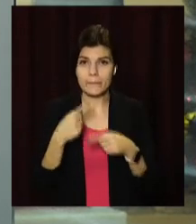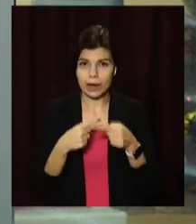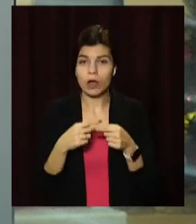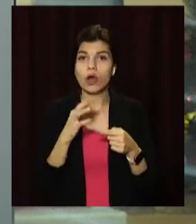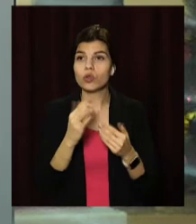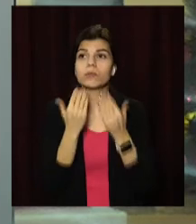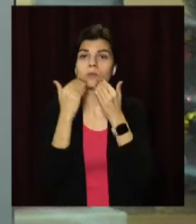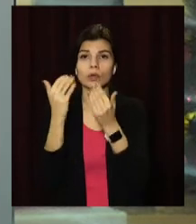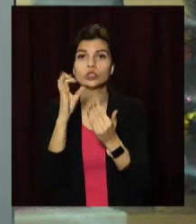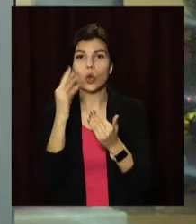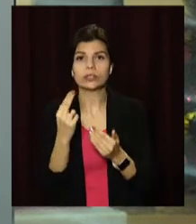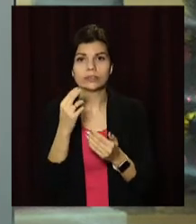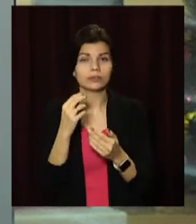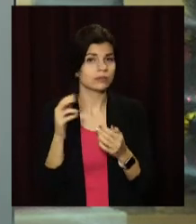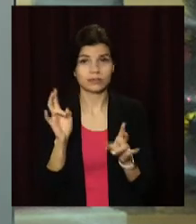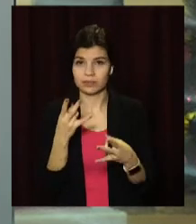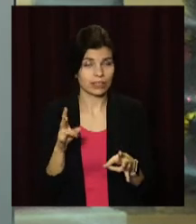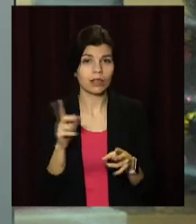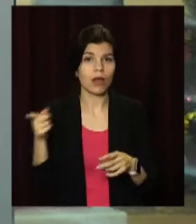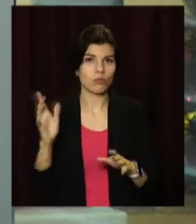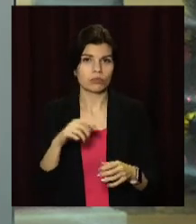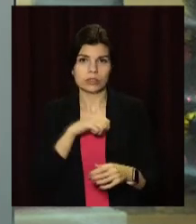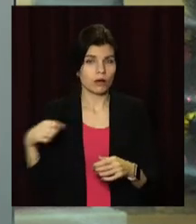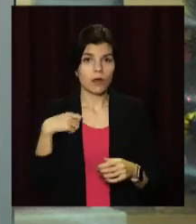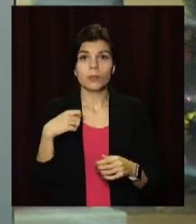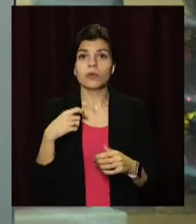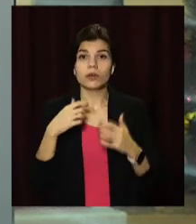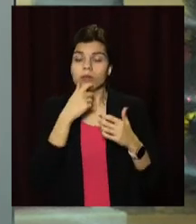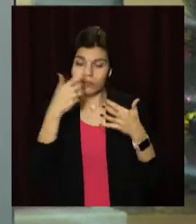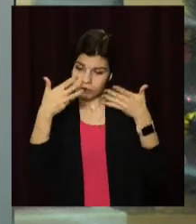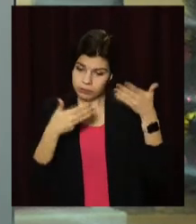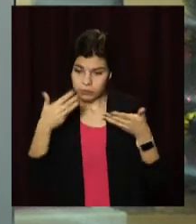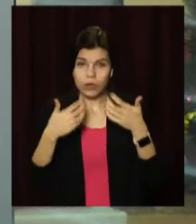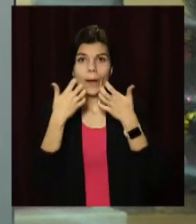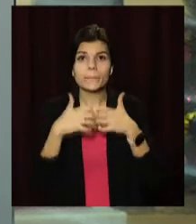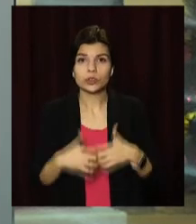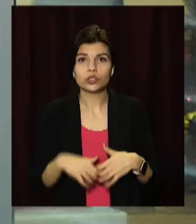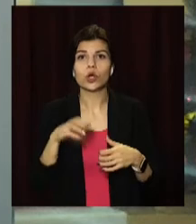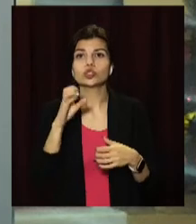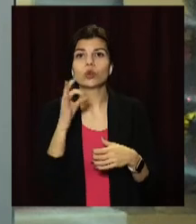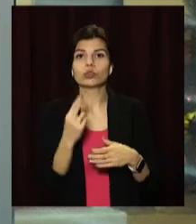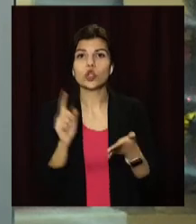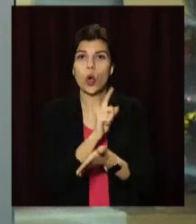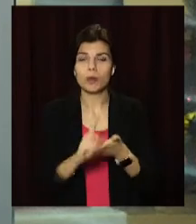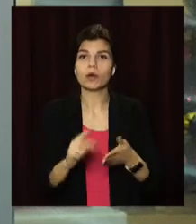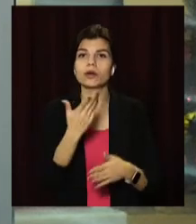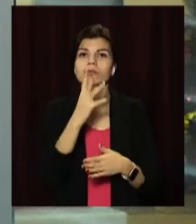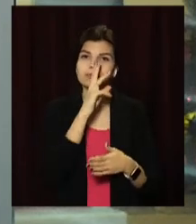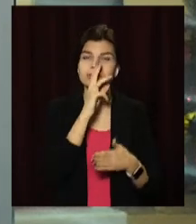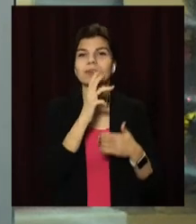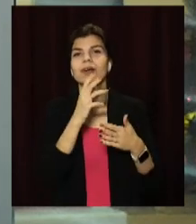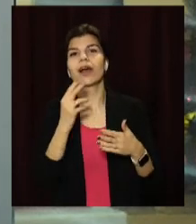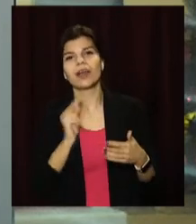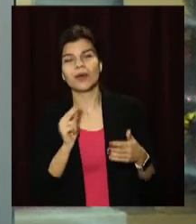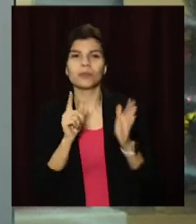без заяв та декларацій. Пільги перерахують за соціальними нормами, але якими їх за яким їх призначили. Але